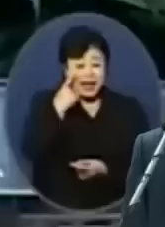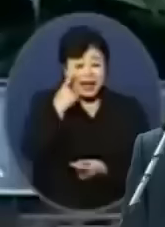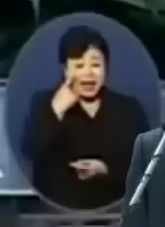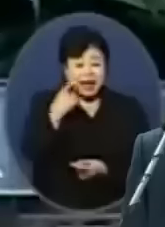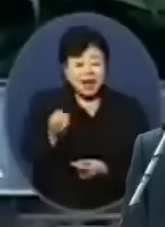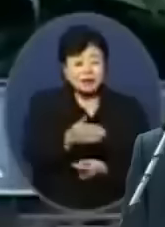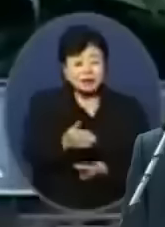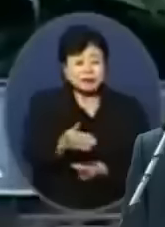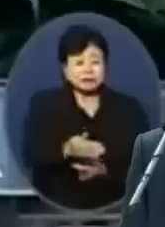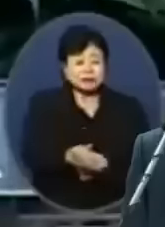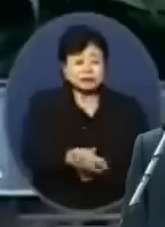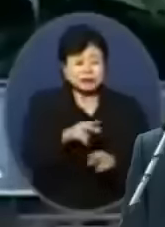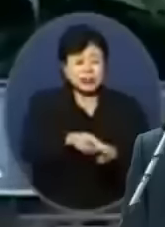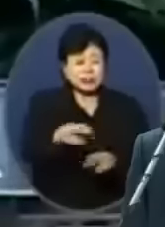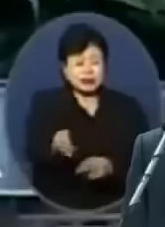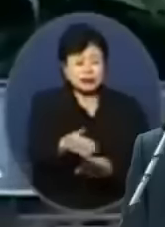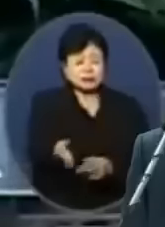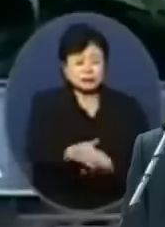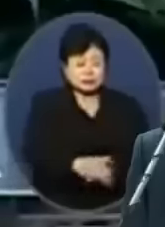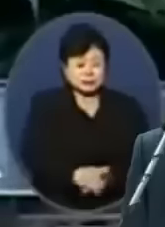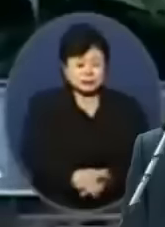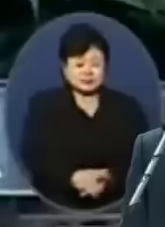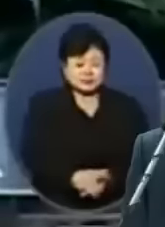빈 좌석이 꽉 들어 보이는데 어떻게 됩니까?